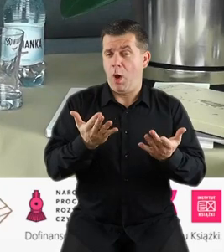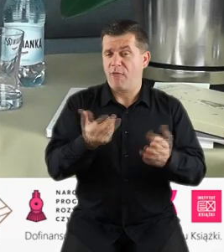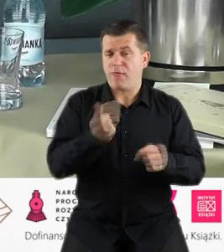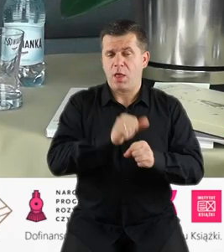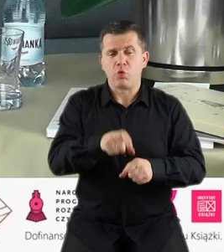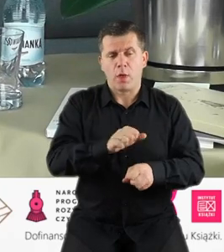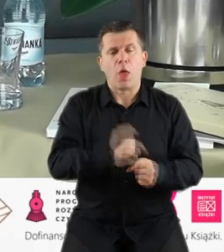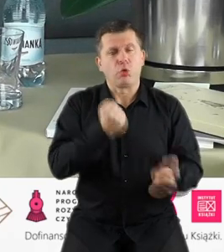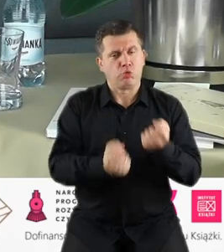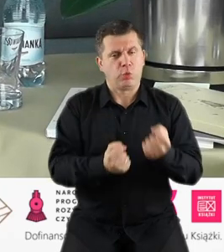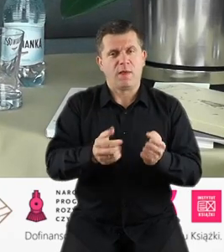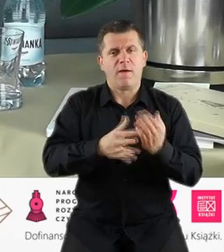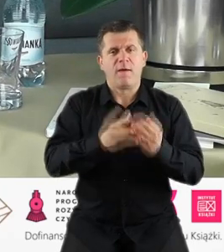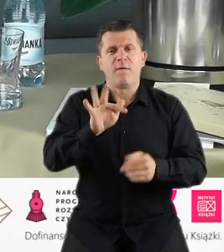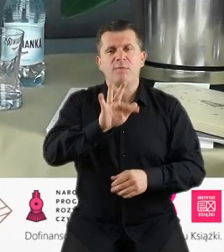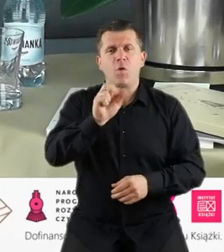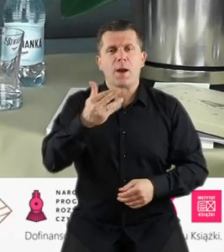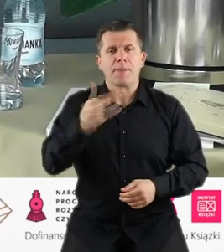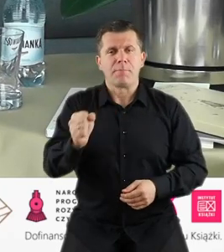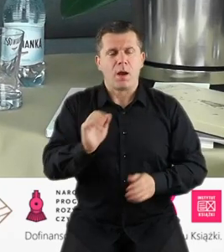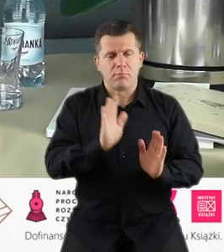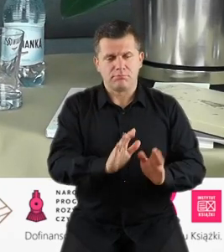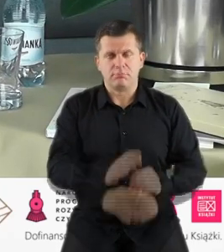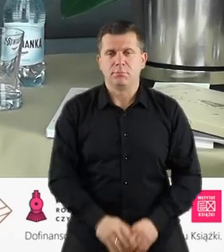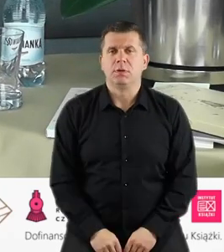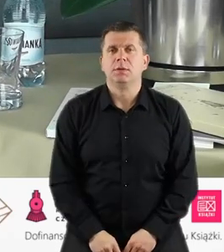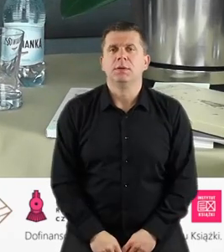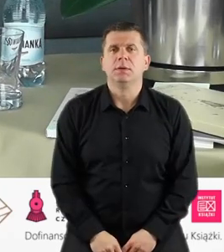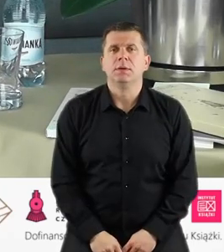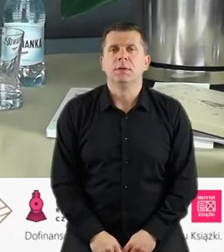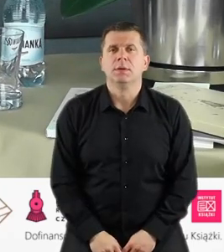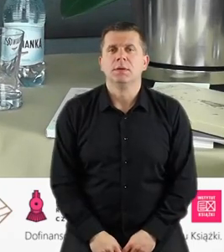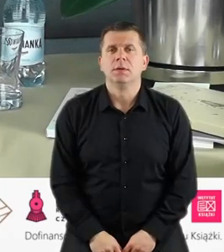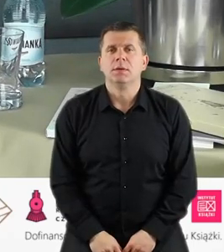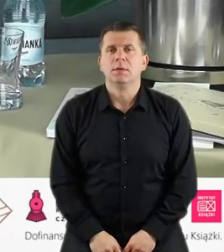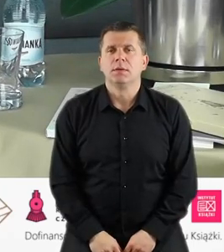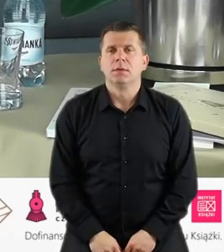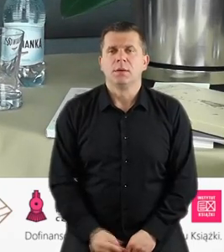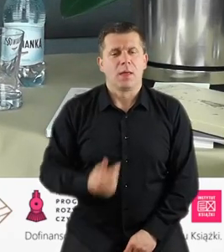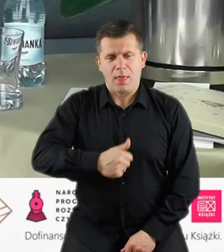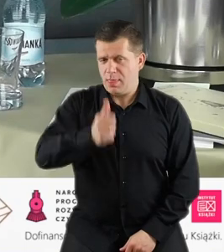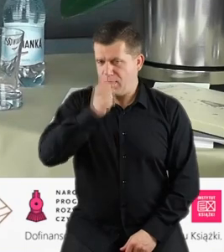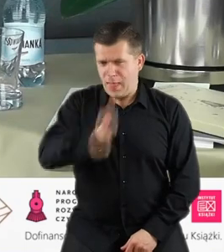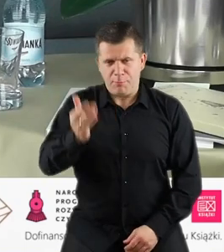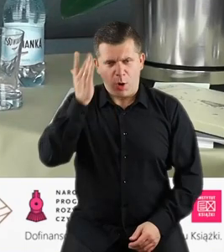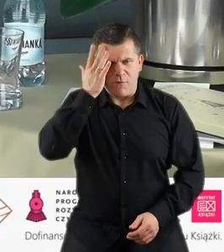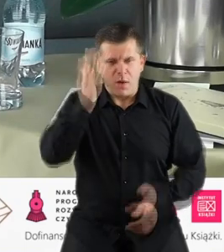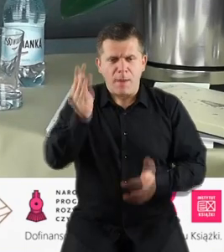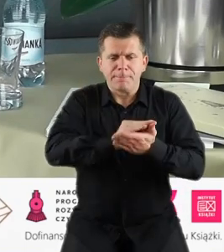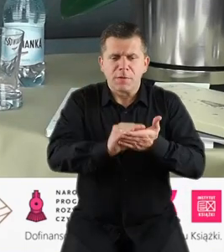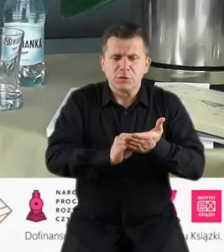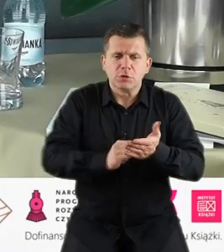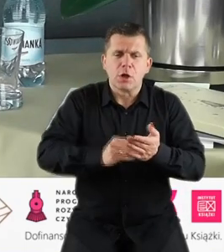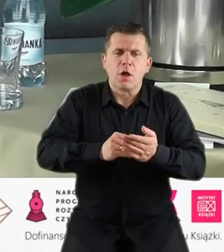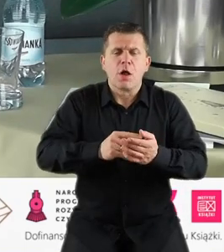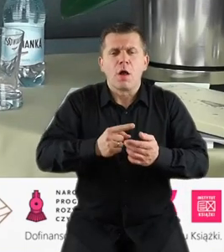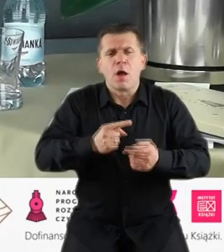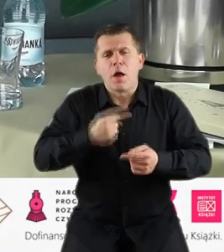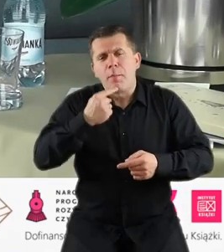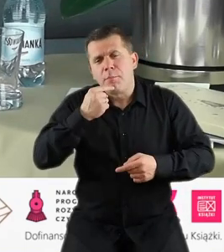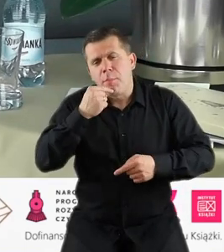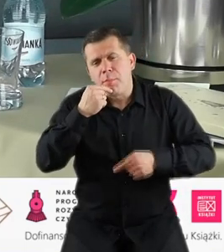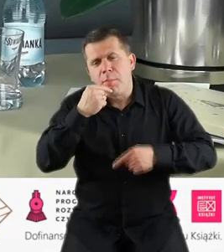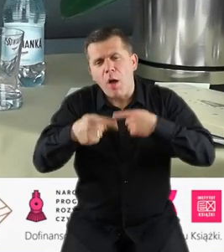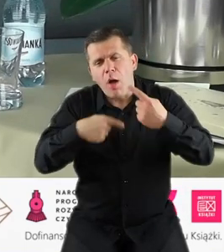jest trudna forma, ale ja nie ogarniam powieści. Gdybym, nawet nie wyobrażam sobie, że mogłabym napisać powieść jakoś.